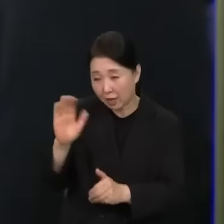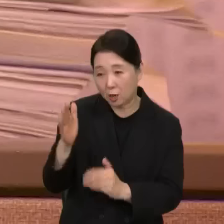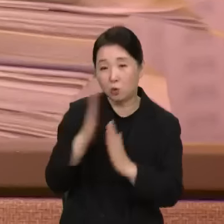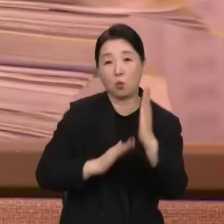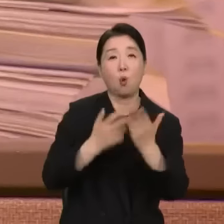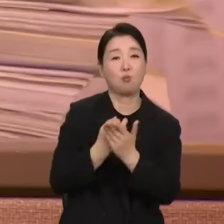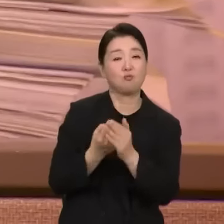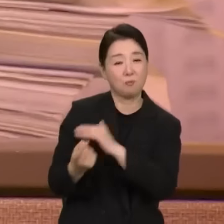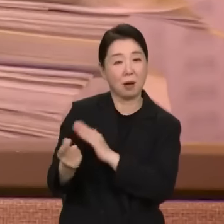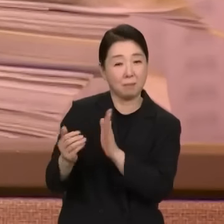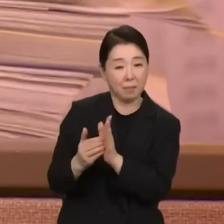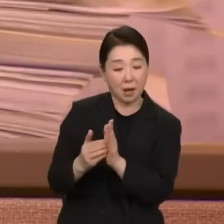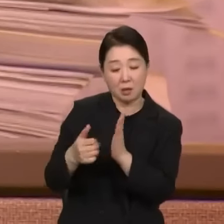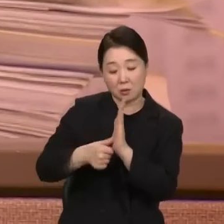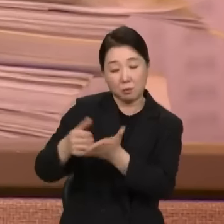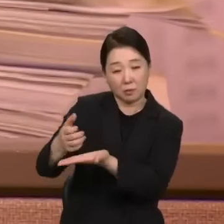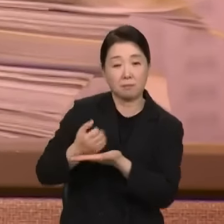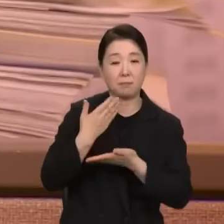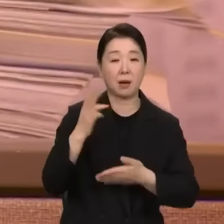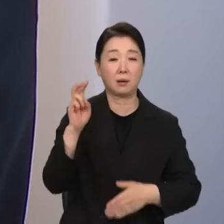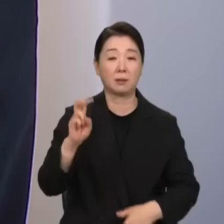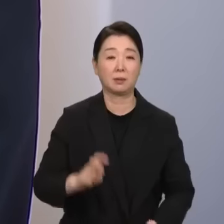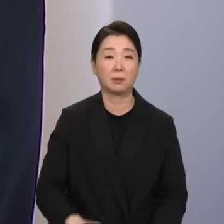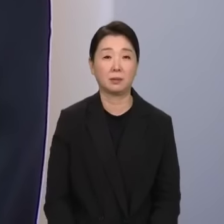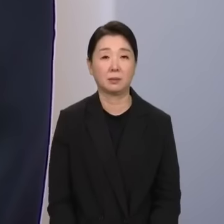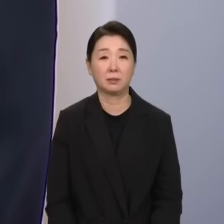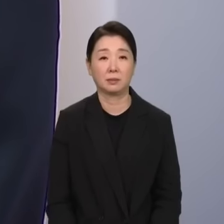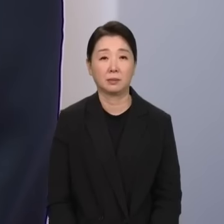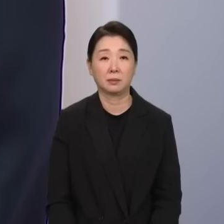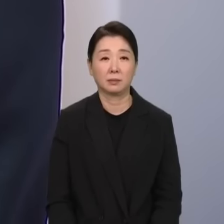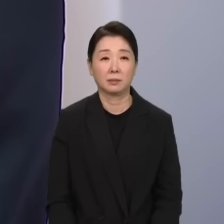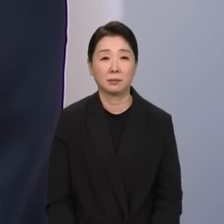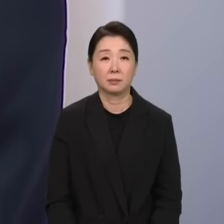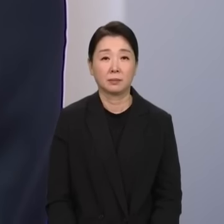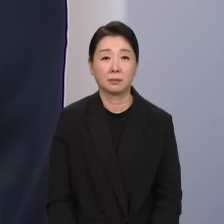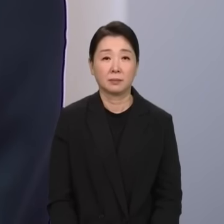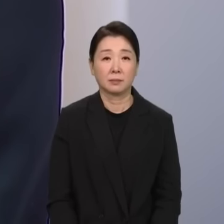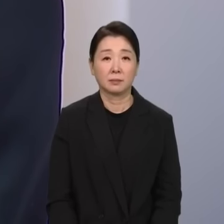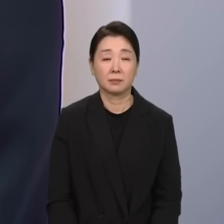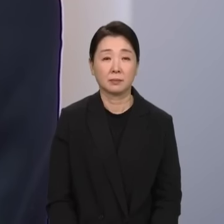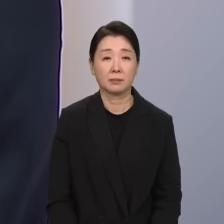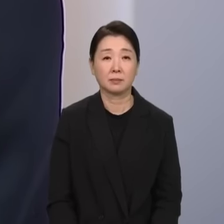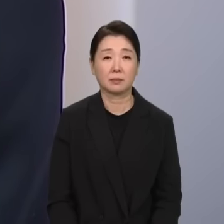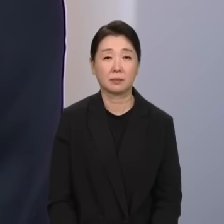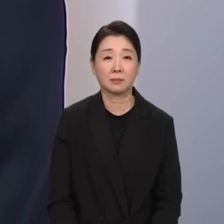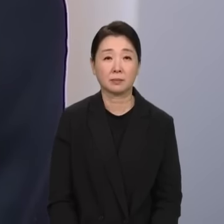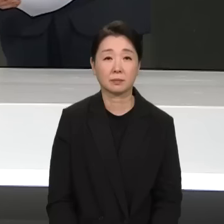통해 명품백을 확보할 수 있을 걸로 보입니다. JTBC 박현주입니다.